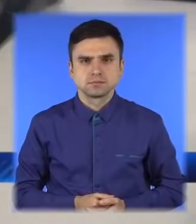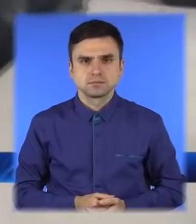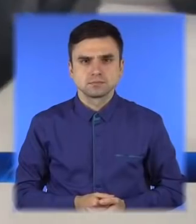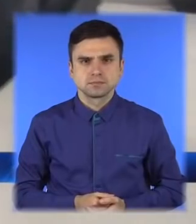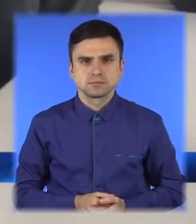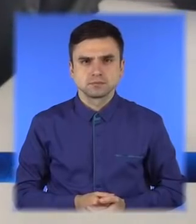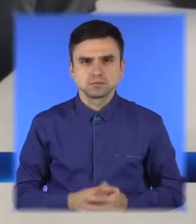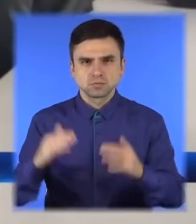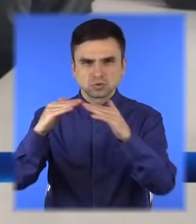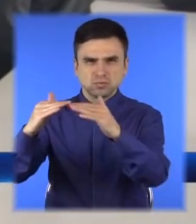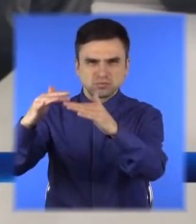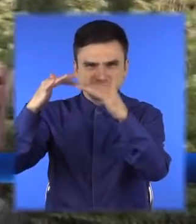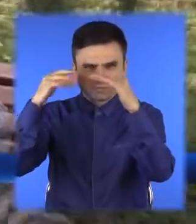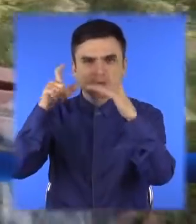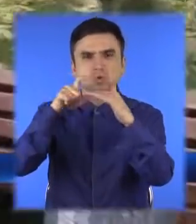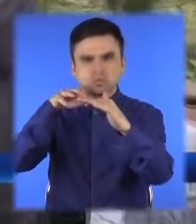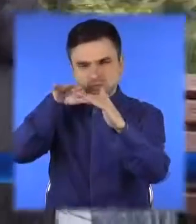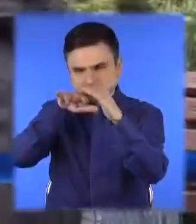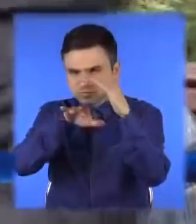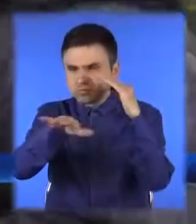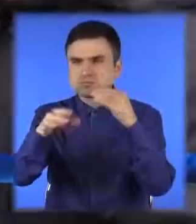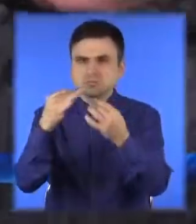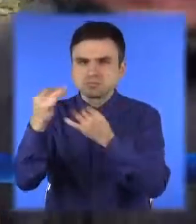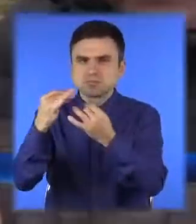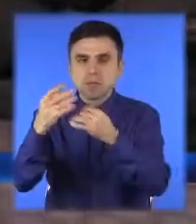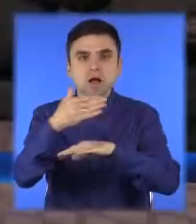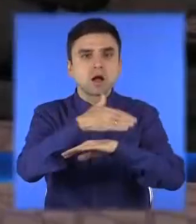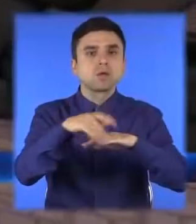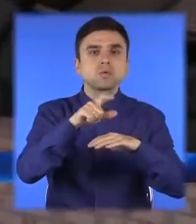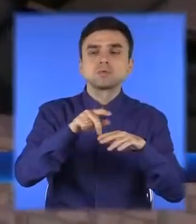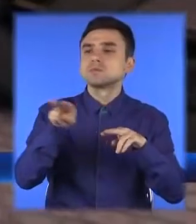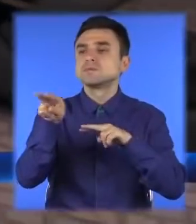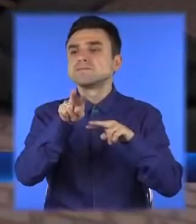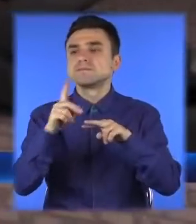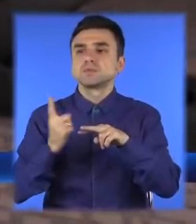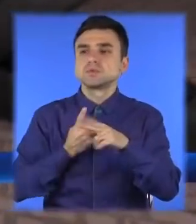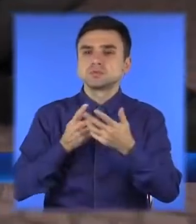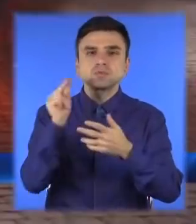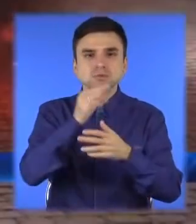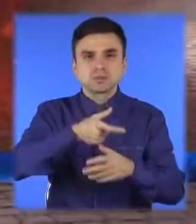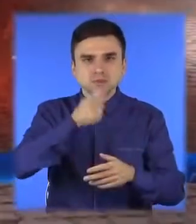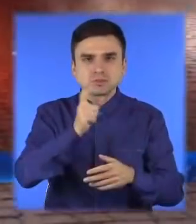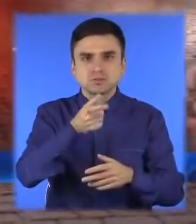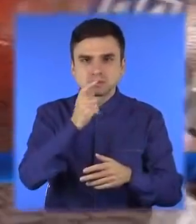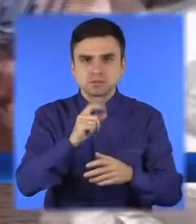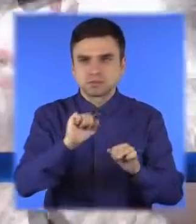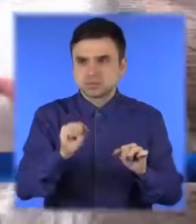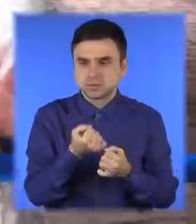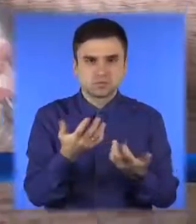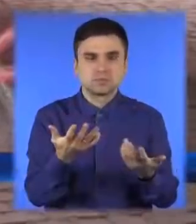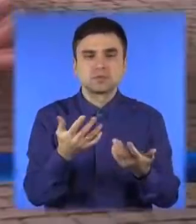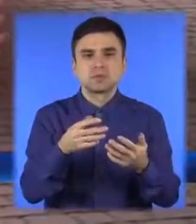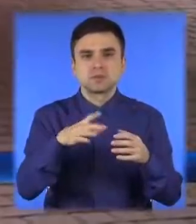Поки всередині люди спілкуються з газовиками, ззовні гріються чаєм та починають палити покришки. Шини